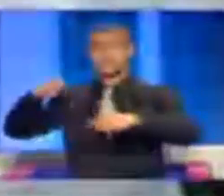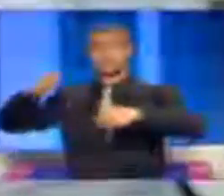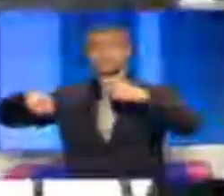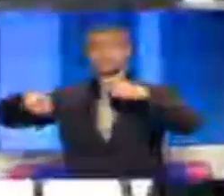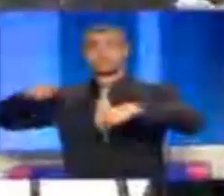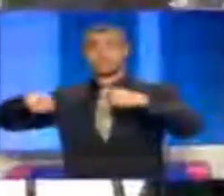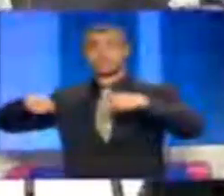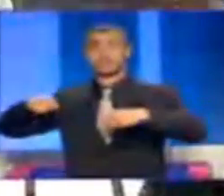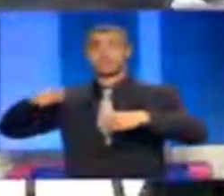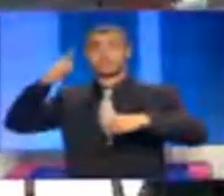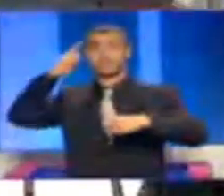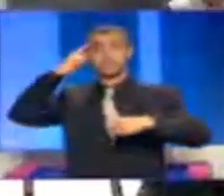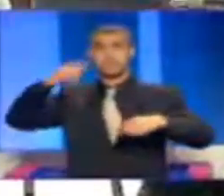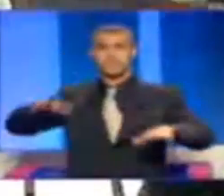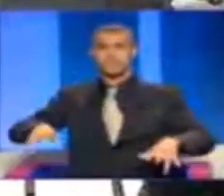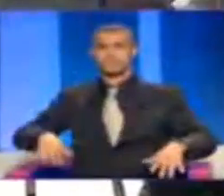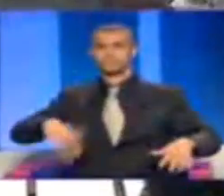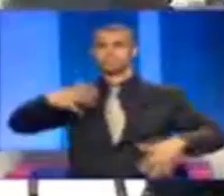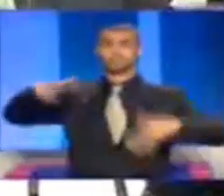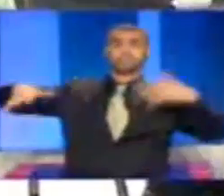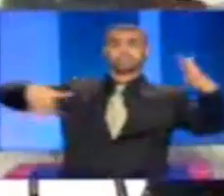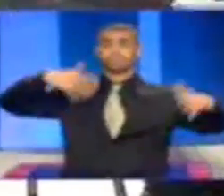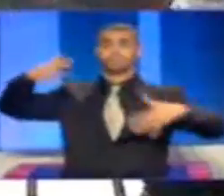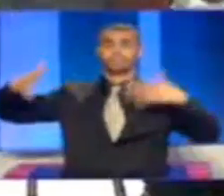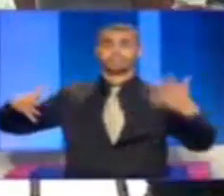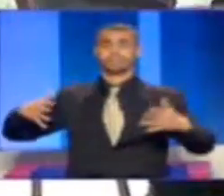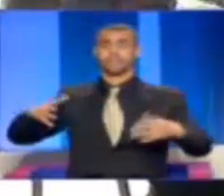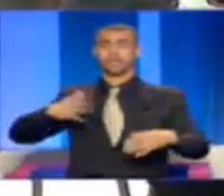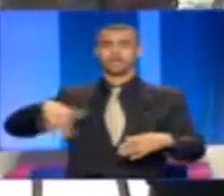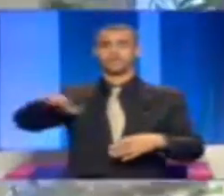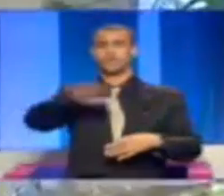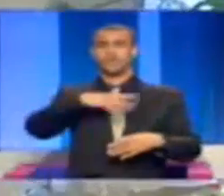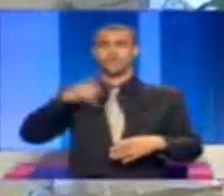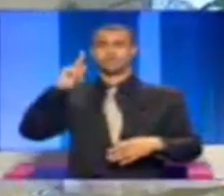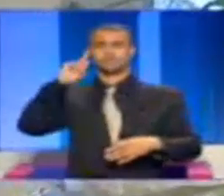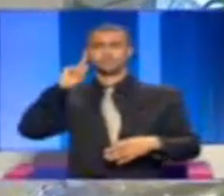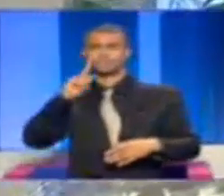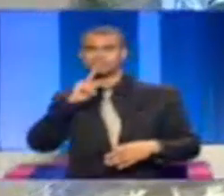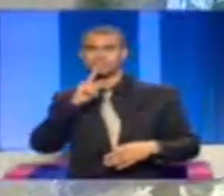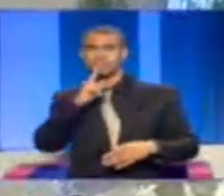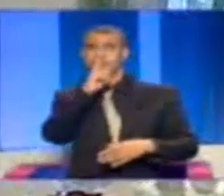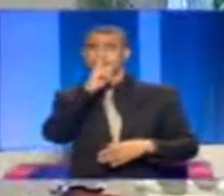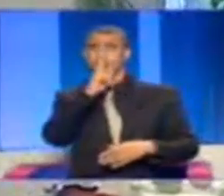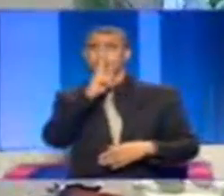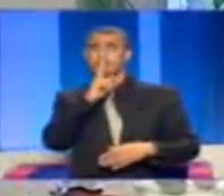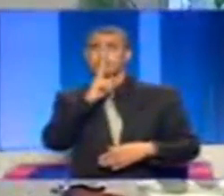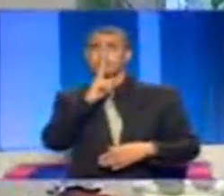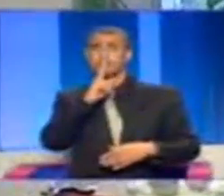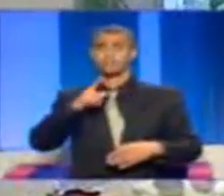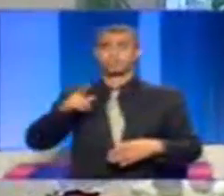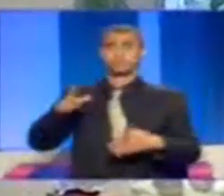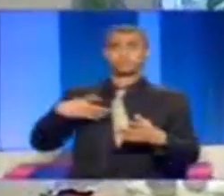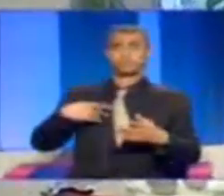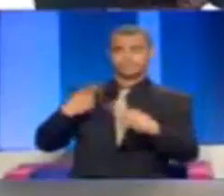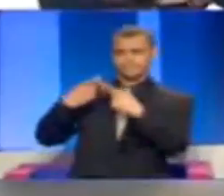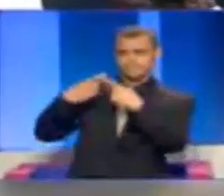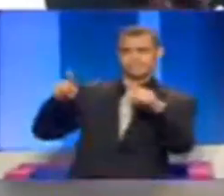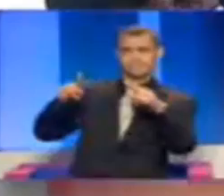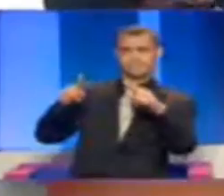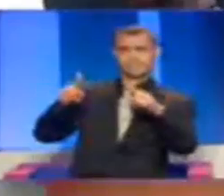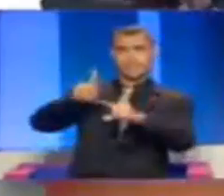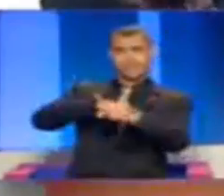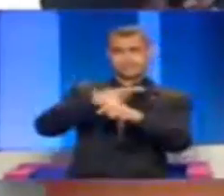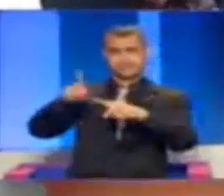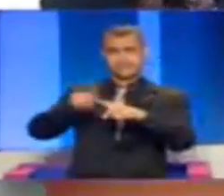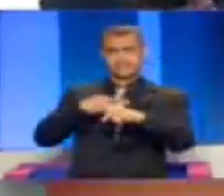موسيقية صماء هزت أرجاء المكان في عالم بلا أصوات يعمه صخب الفنون. مفارقة